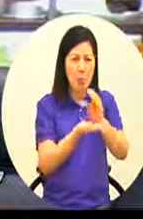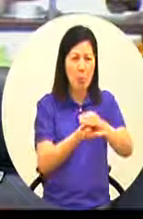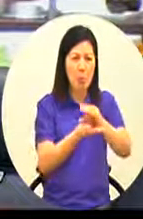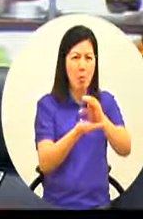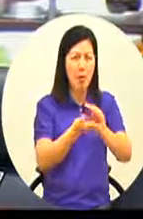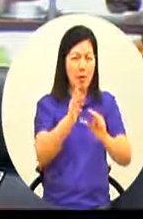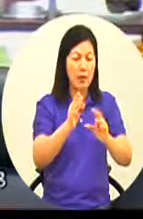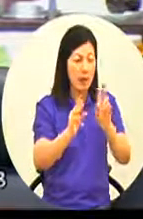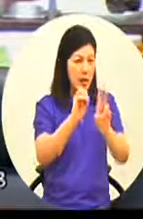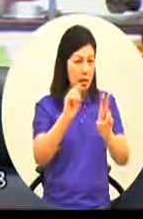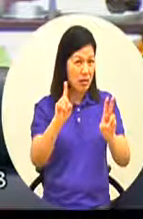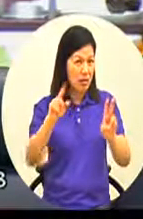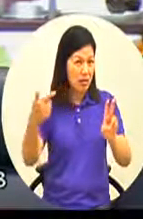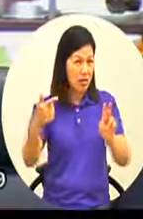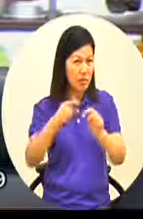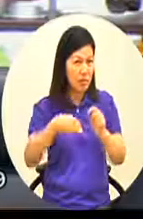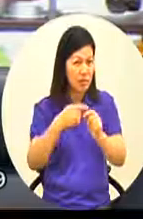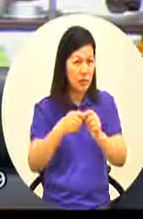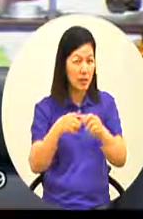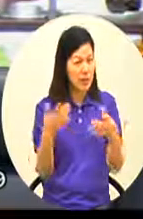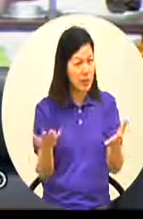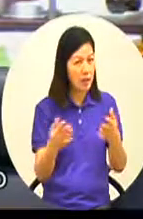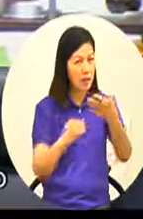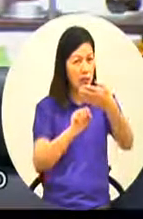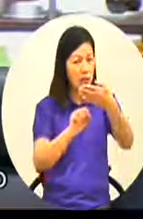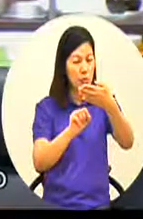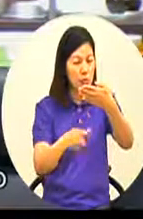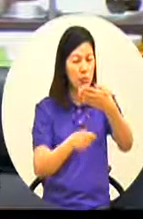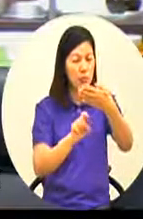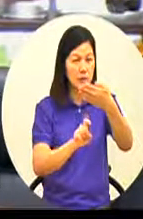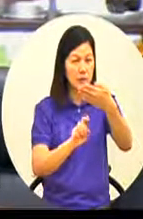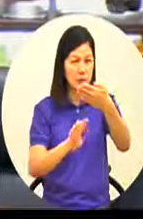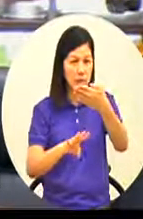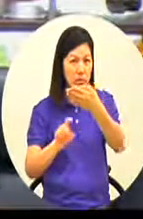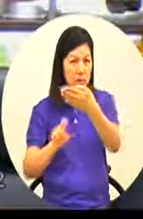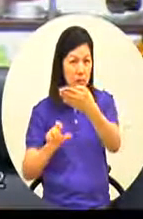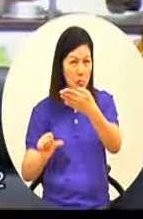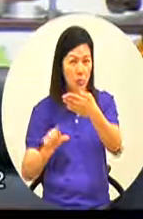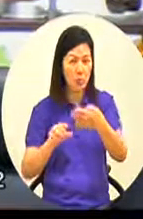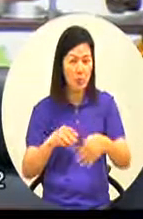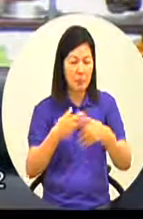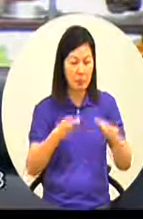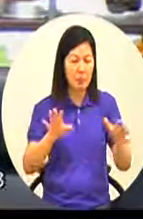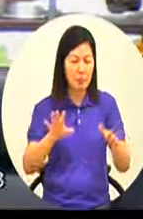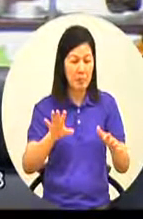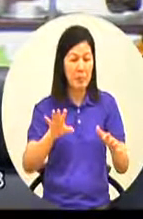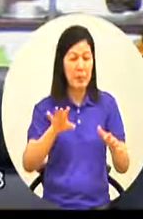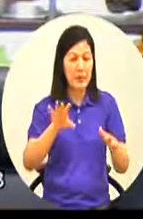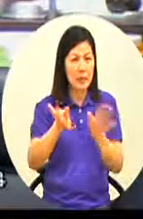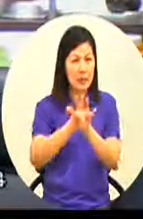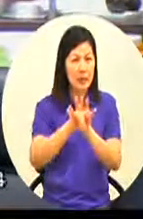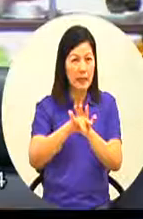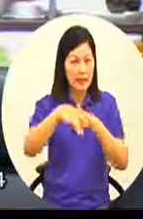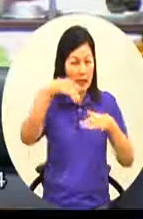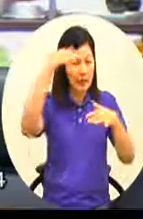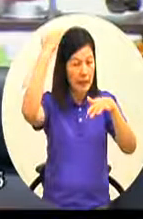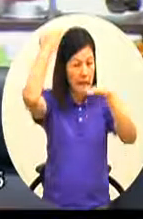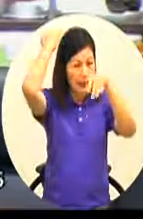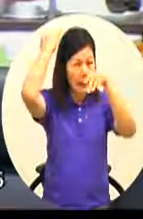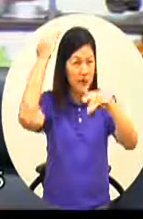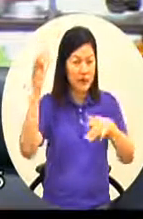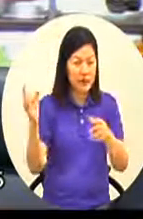2016年，我们这个大概是在9月14、15号的时候是莫兰蒂台风嘛，好，还有就是说美